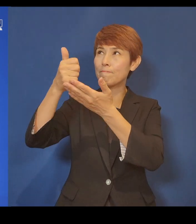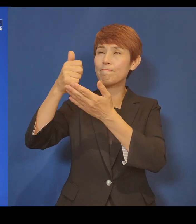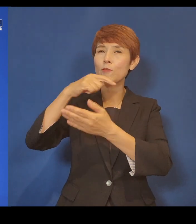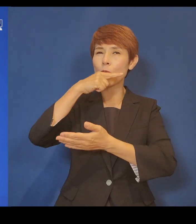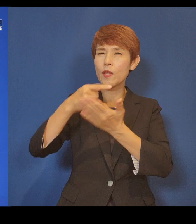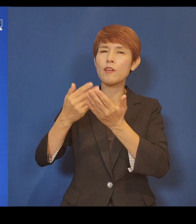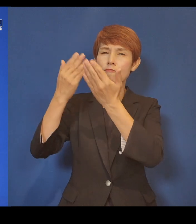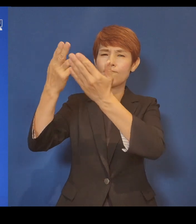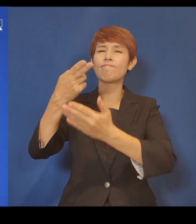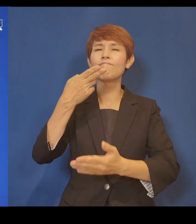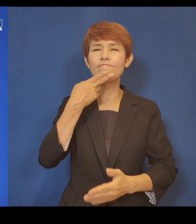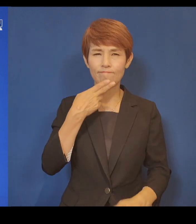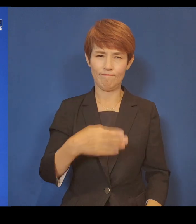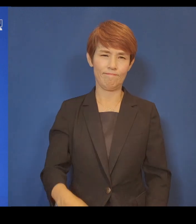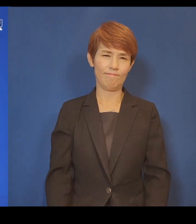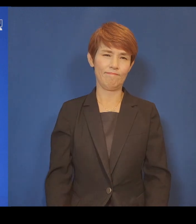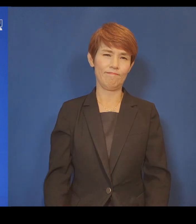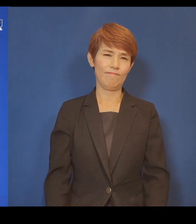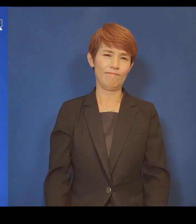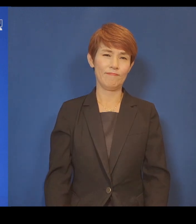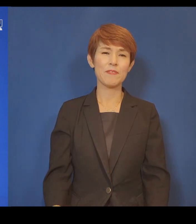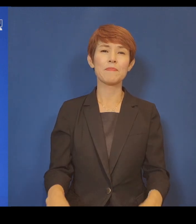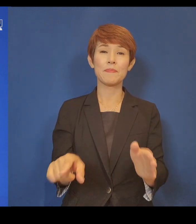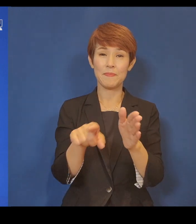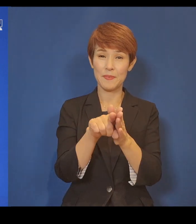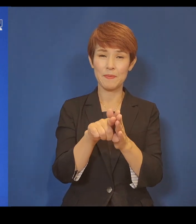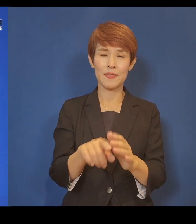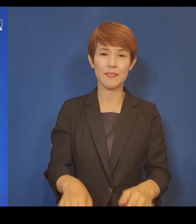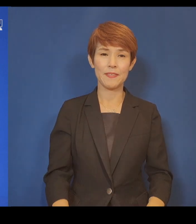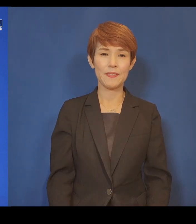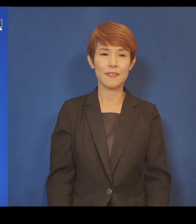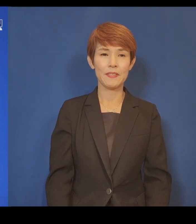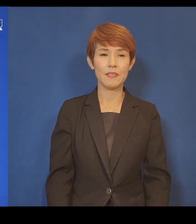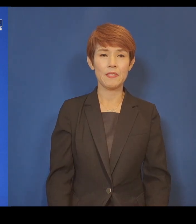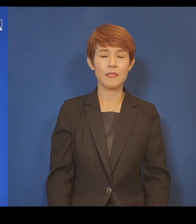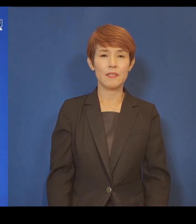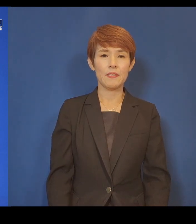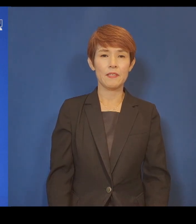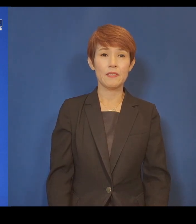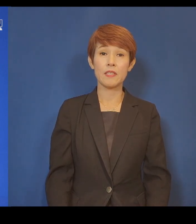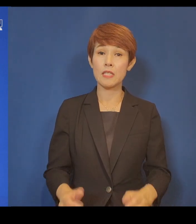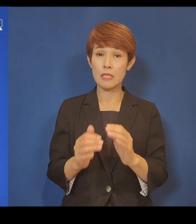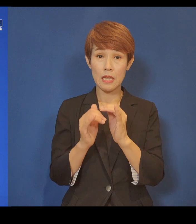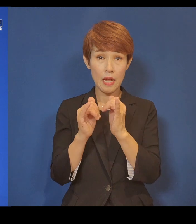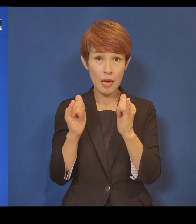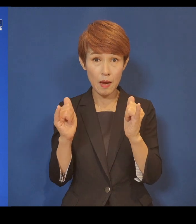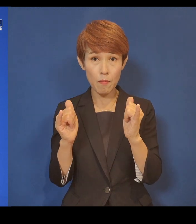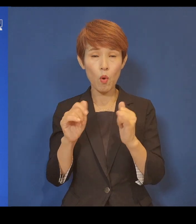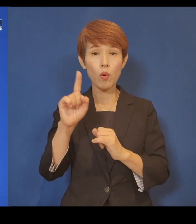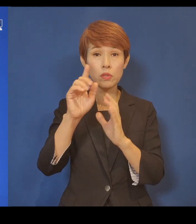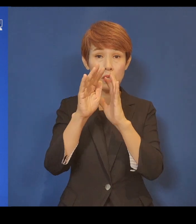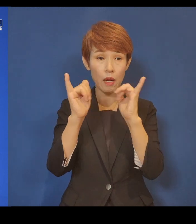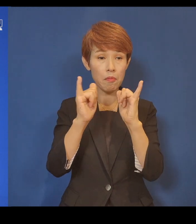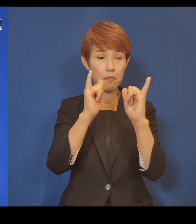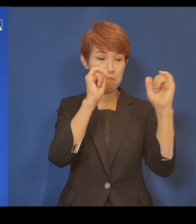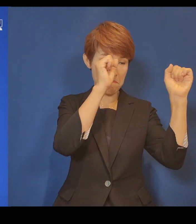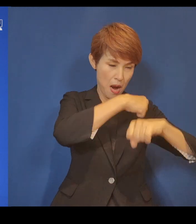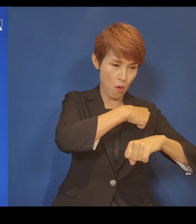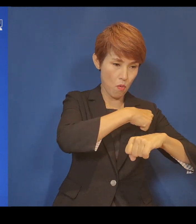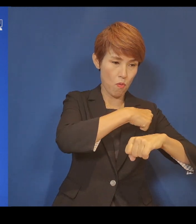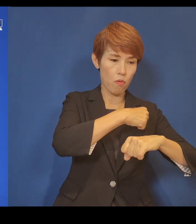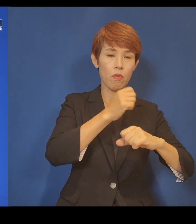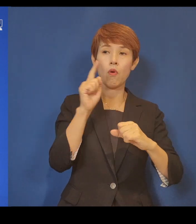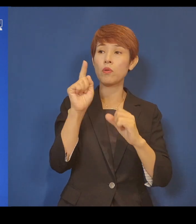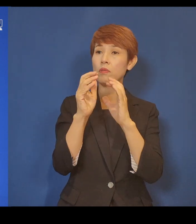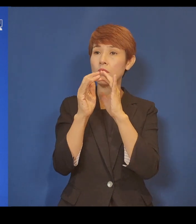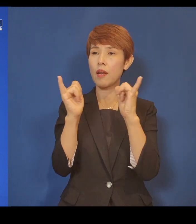손해를 끼치지 않게 되는 줄 믿습니다. 그러면 어떻게 하면 똑같은 사람인데 누구는 망하는 인생을